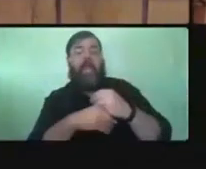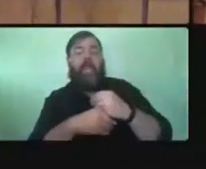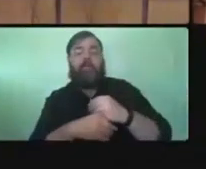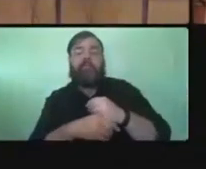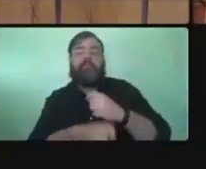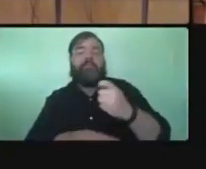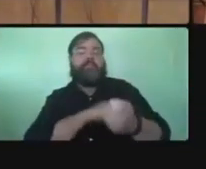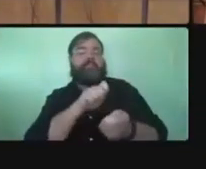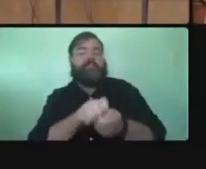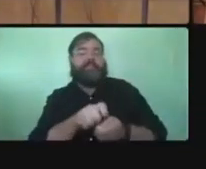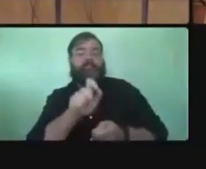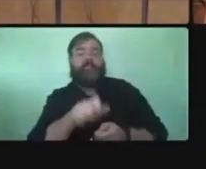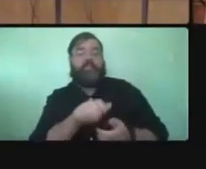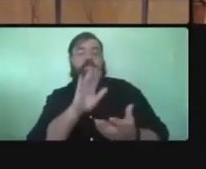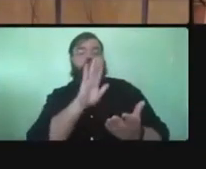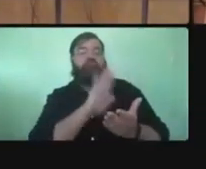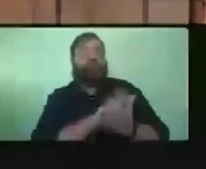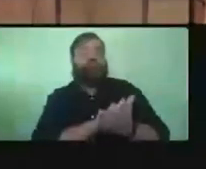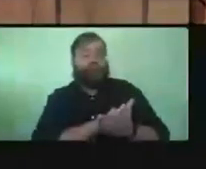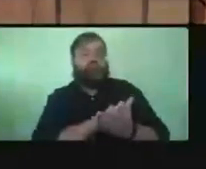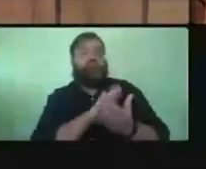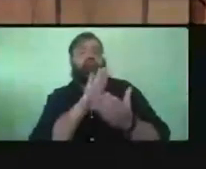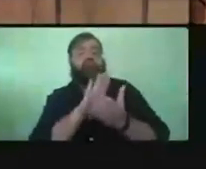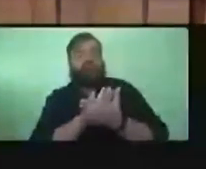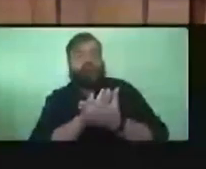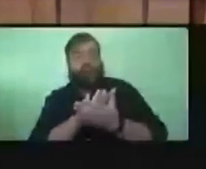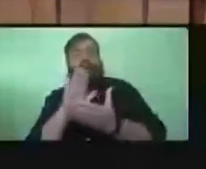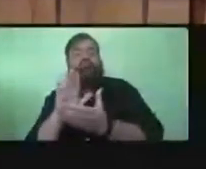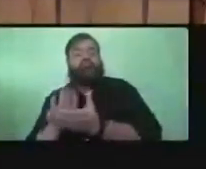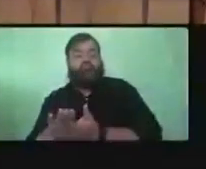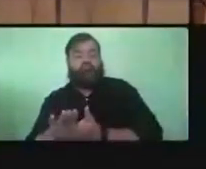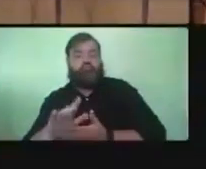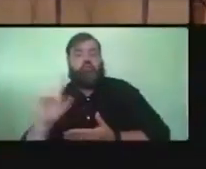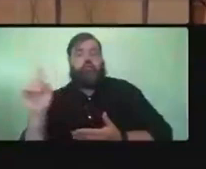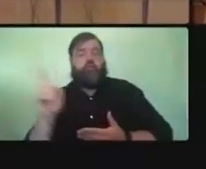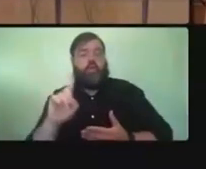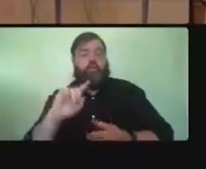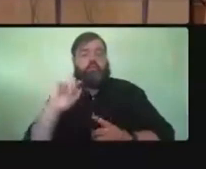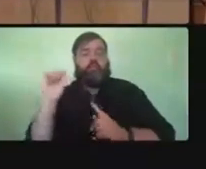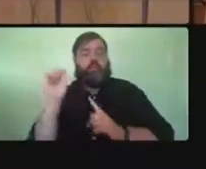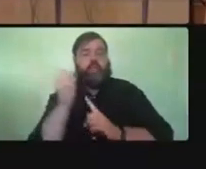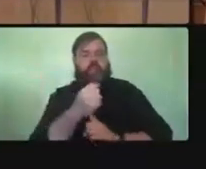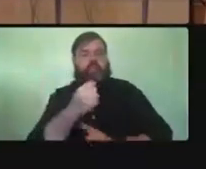umefurahia mambo ambayo tumeweza kuyafanya kufikia sasa. Ndio.